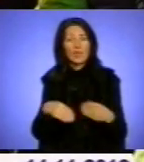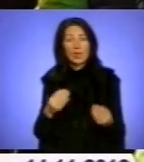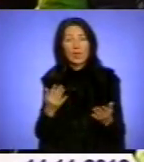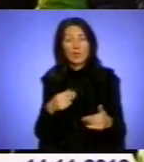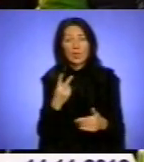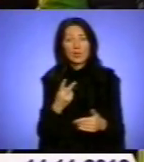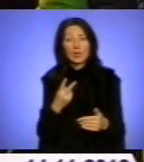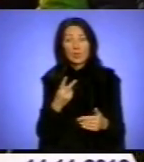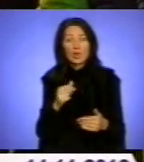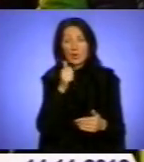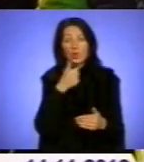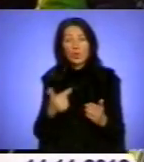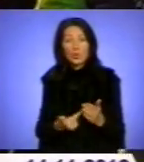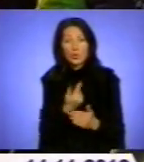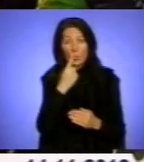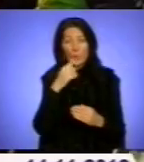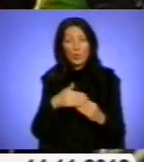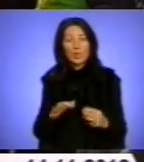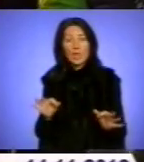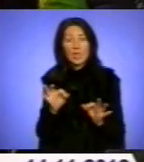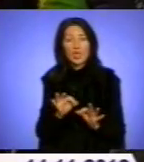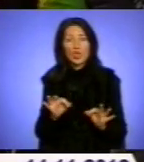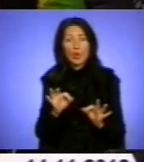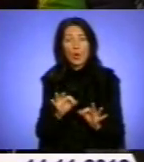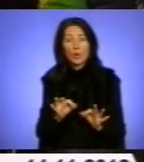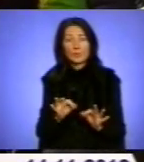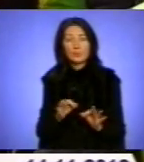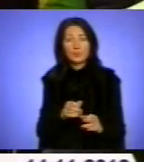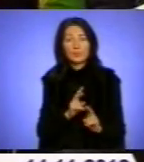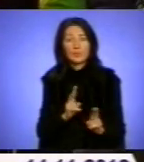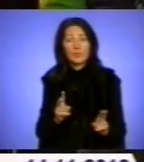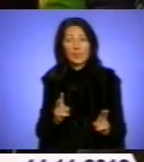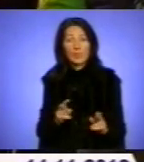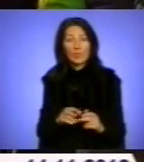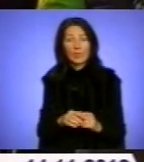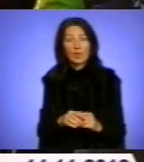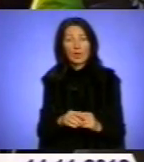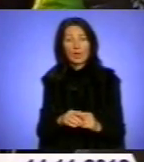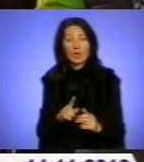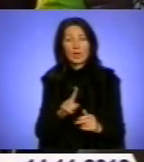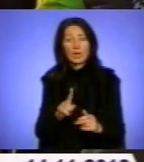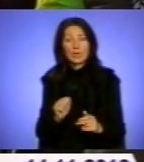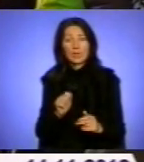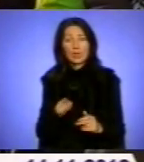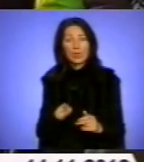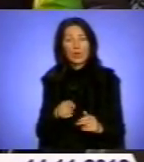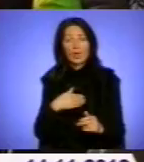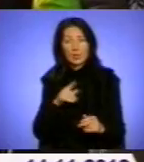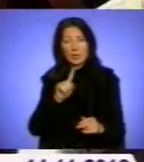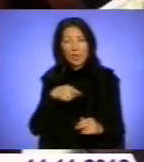два роки підходить. І нічого, ніхто не віддає. Зато їм і